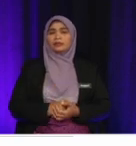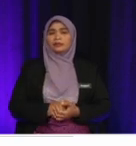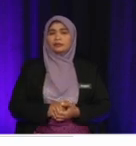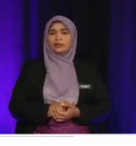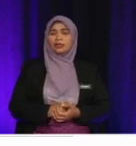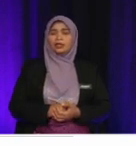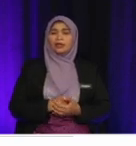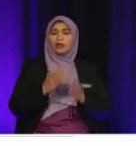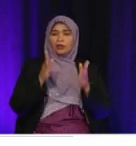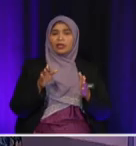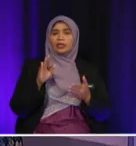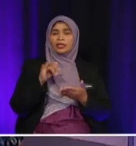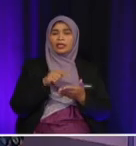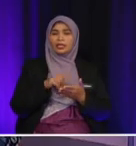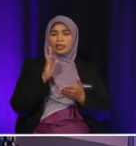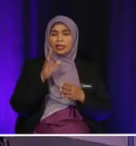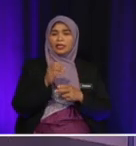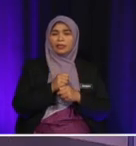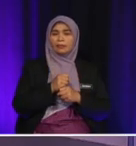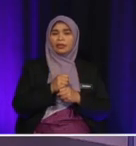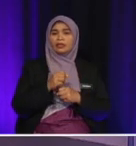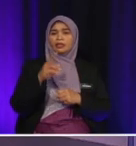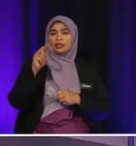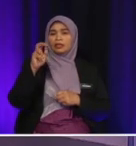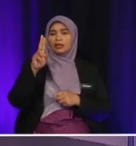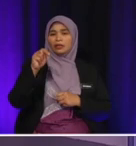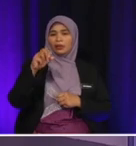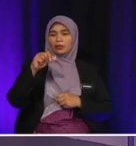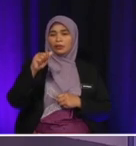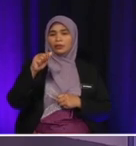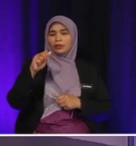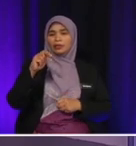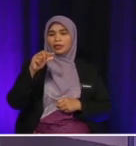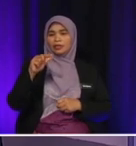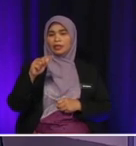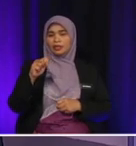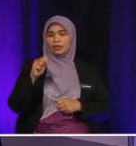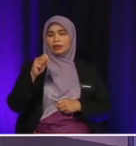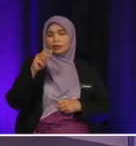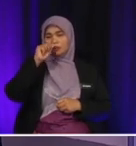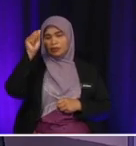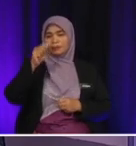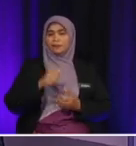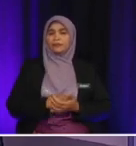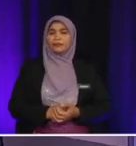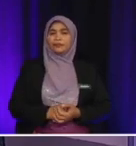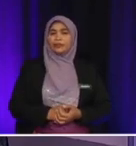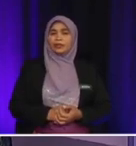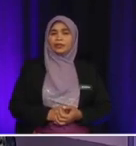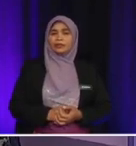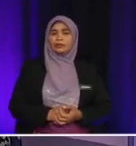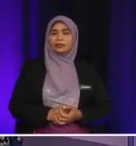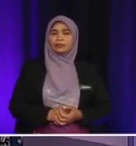ini akan mendapat naungan Allah itu cara antara cara yang bolehlah murid-murid menggunakannya teknik untuk